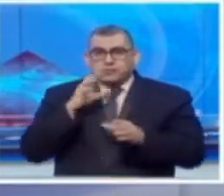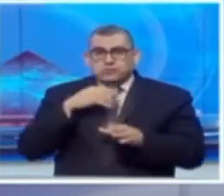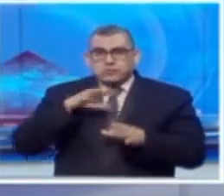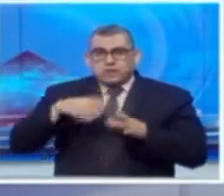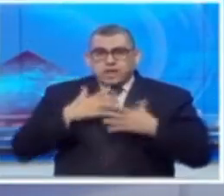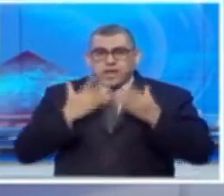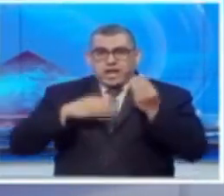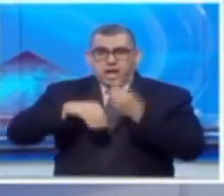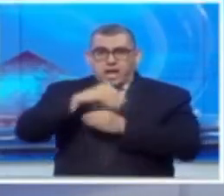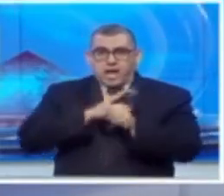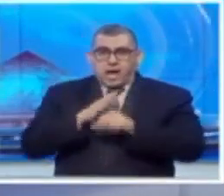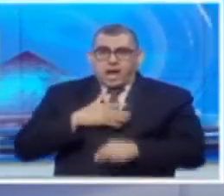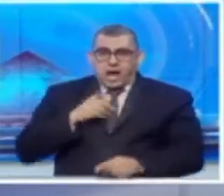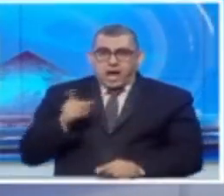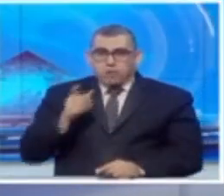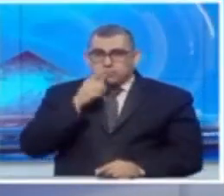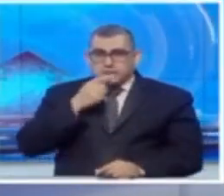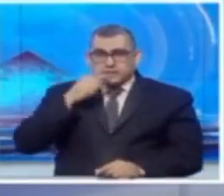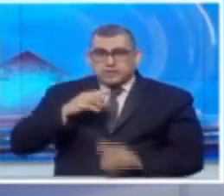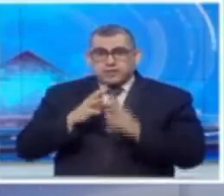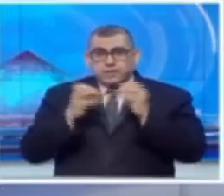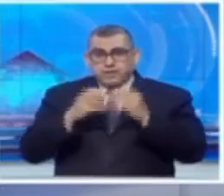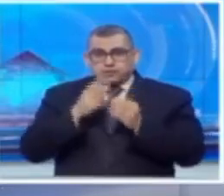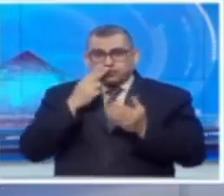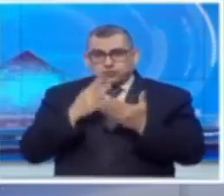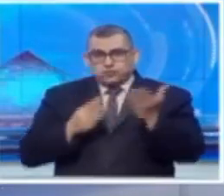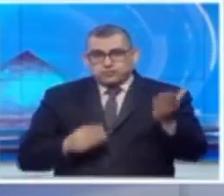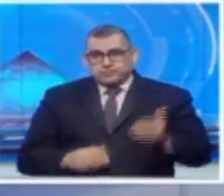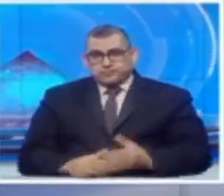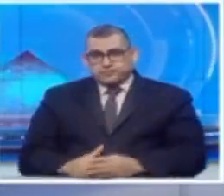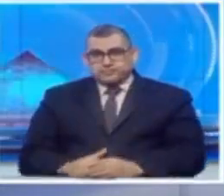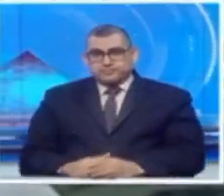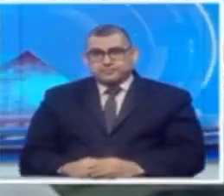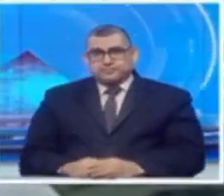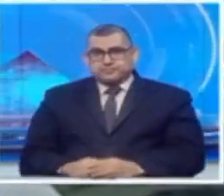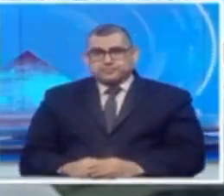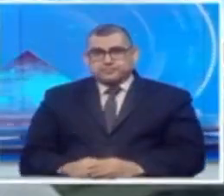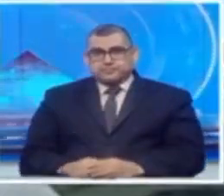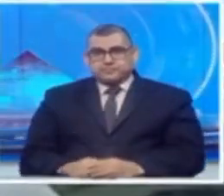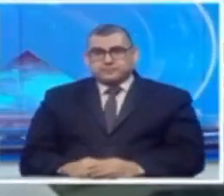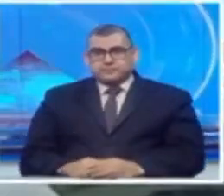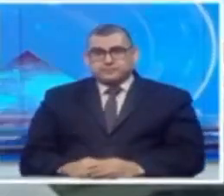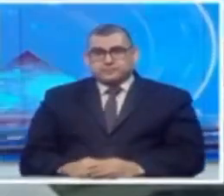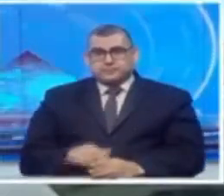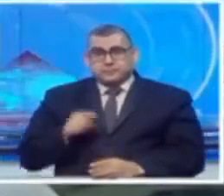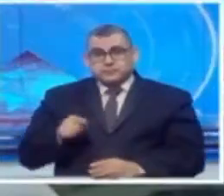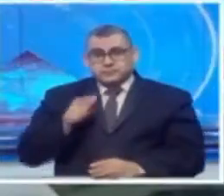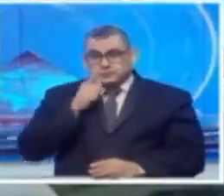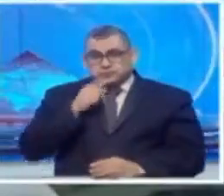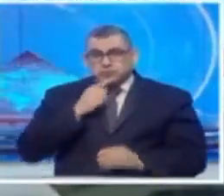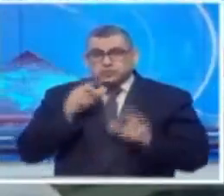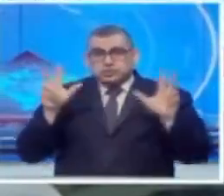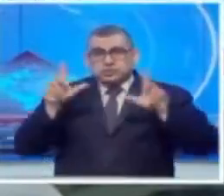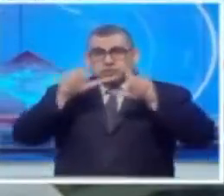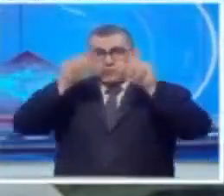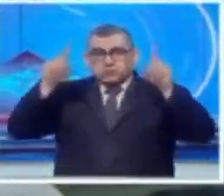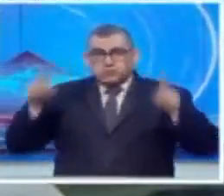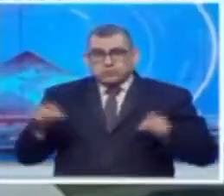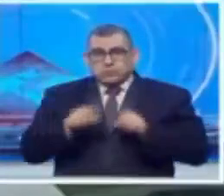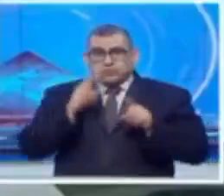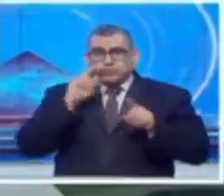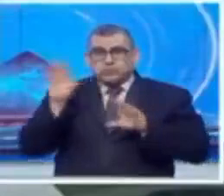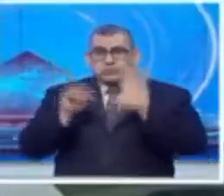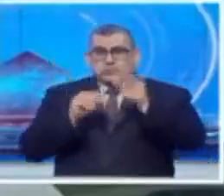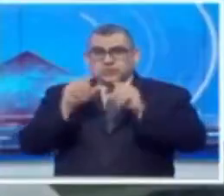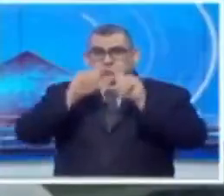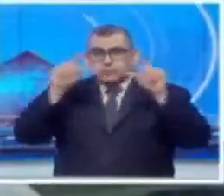لأداء فريضة الحج هذا العام. المزيد في التقرير التالي. على هذه الشاشة تجمعت أنظار ما